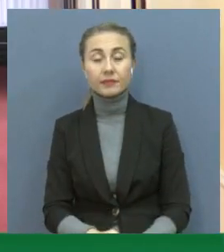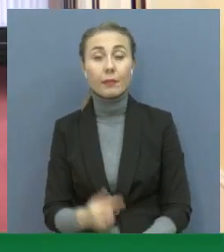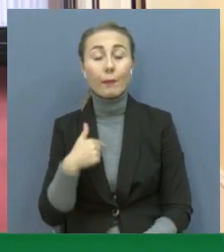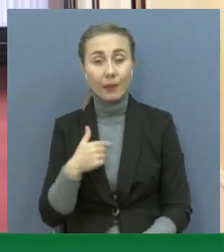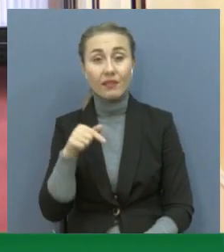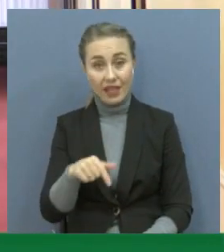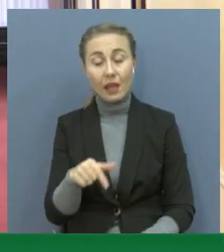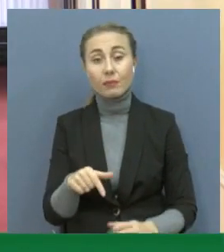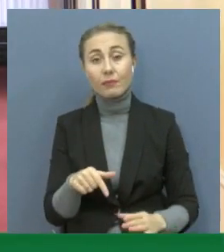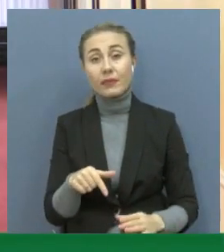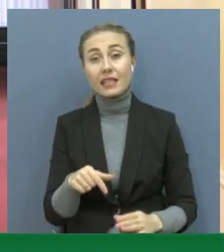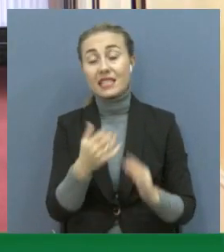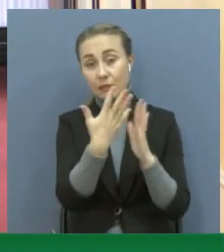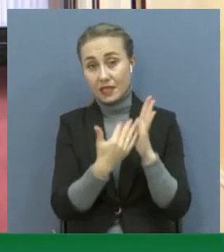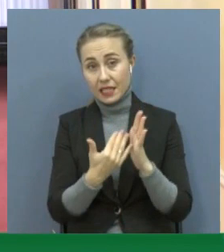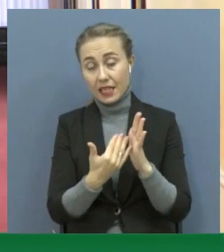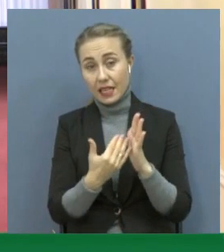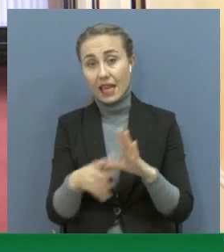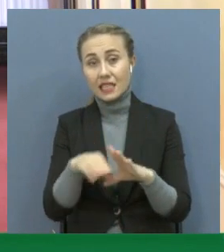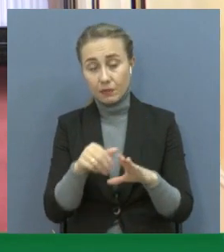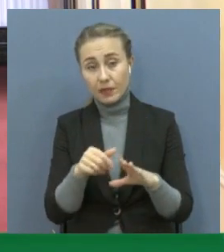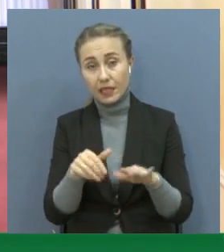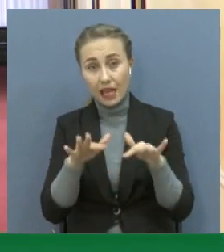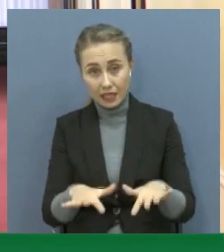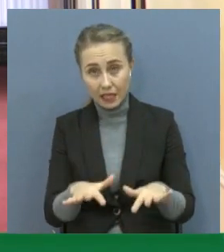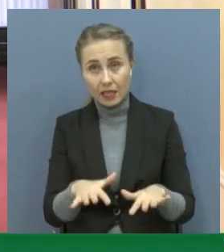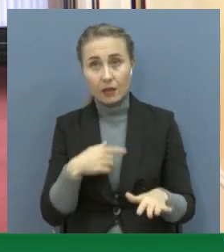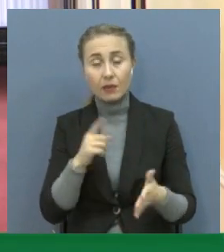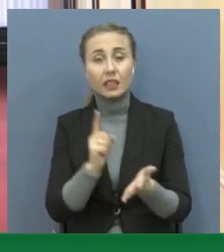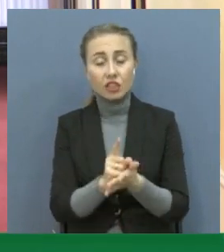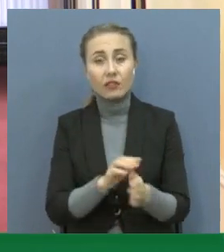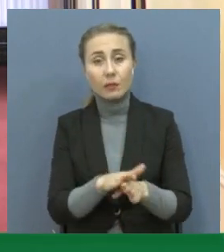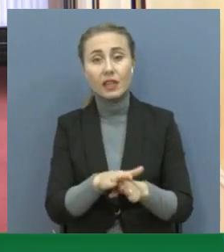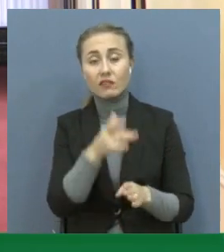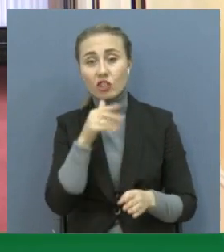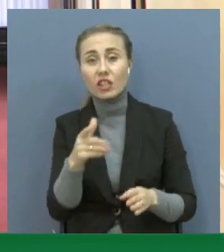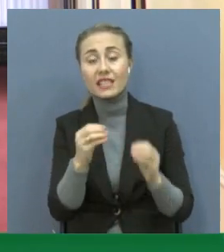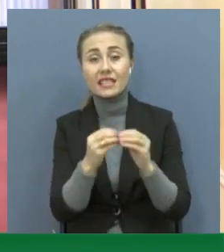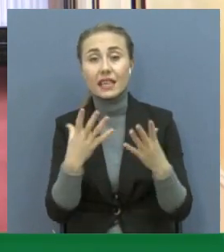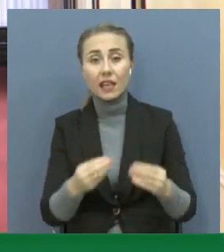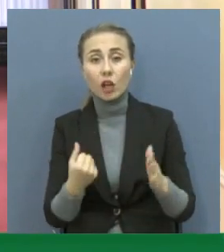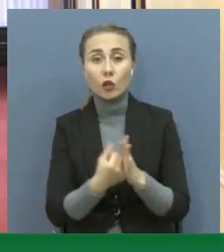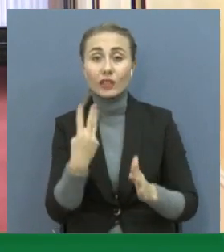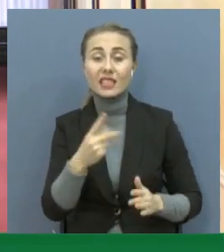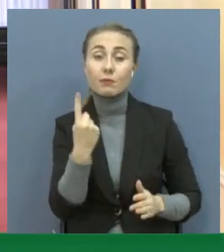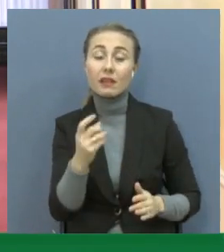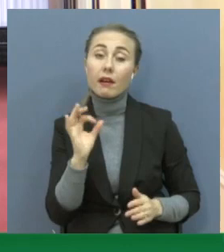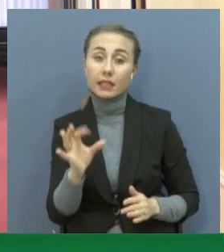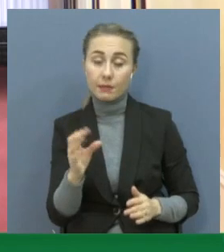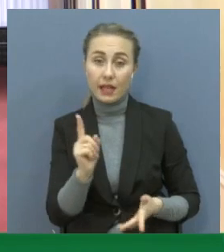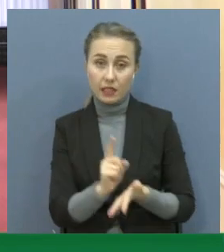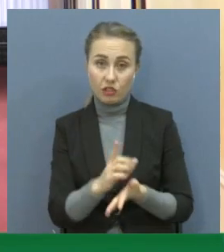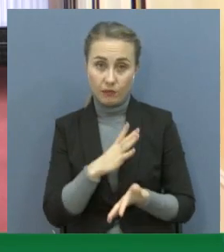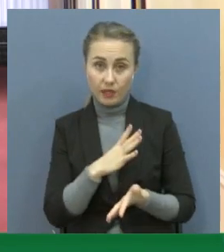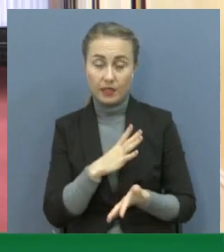списки избирателей, списки границ избирательств мы должны обязательно укрепить в течение 10 дней, то есть до 31 октября.